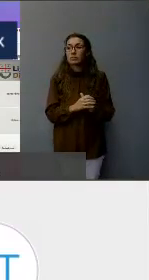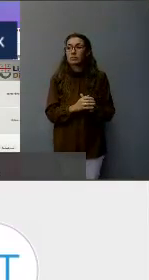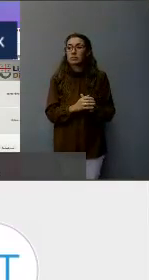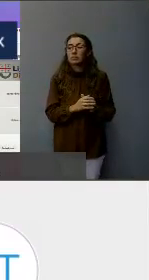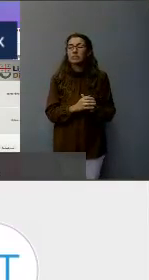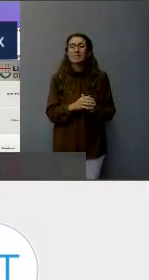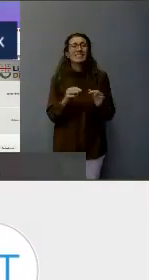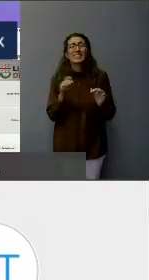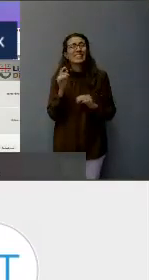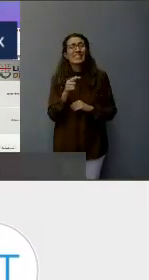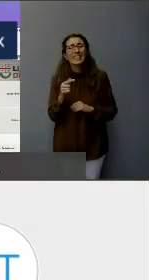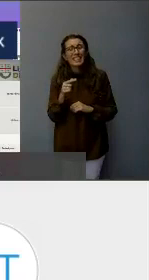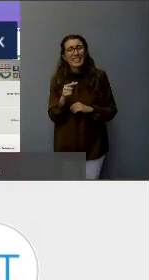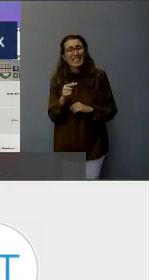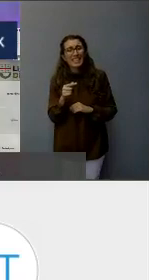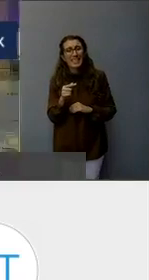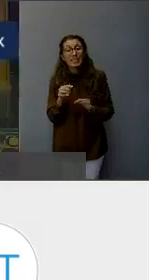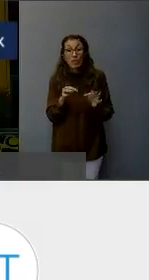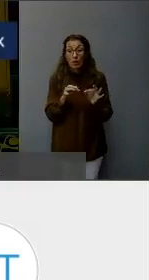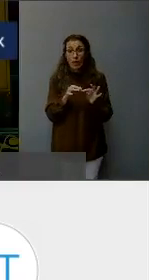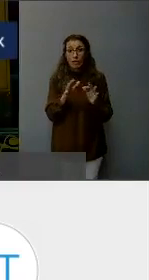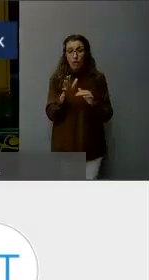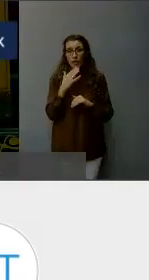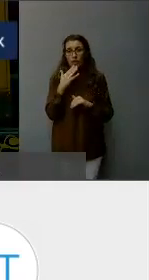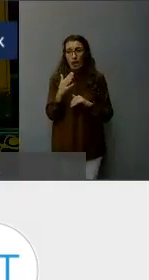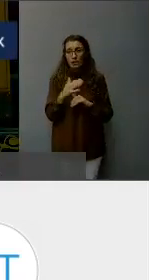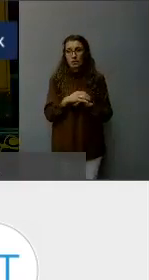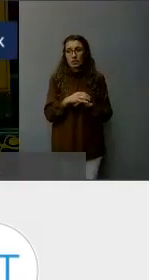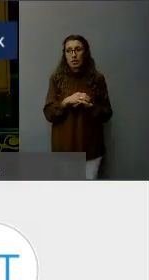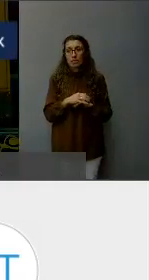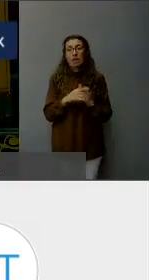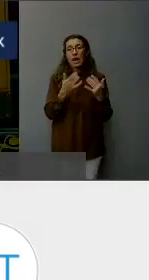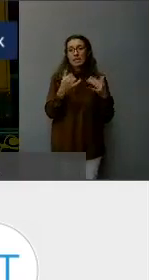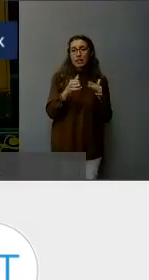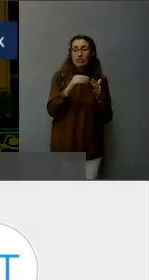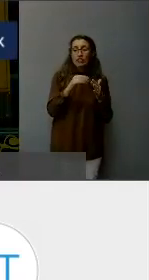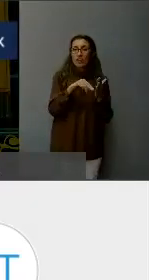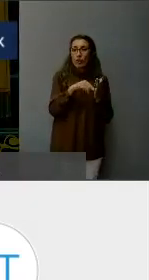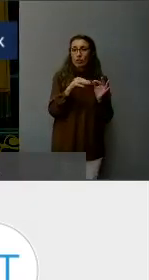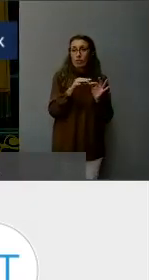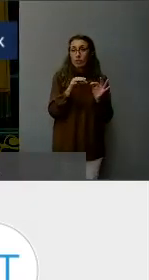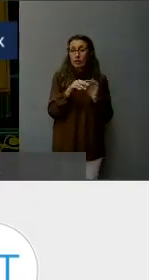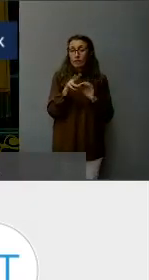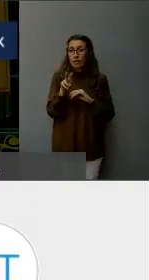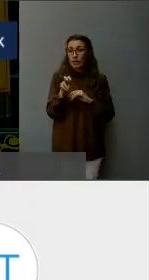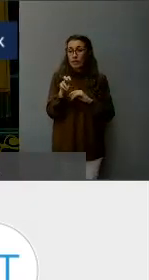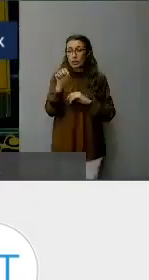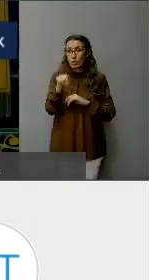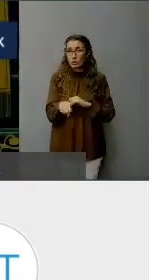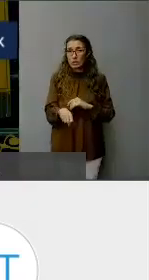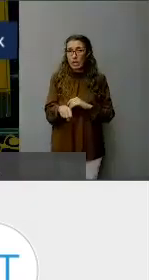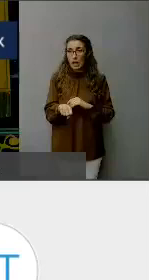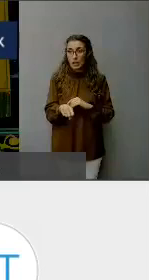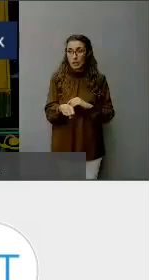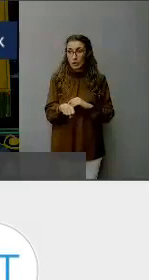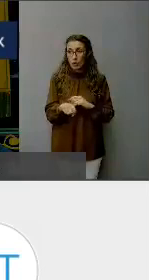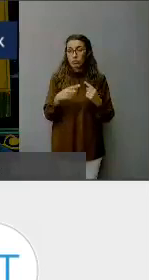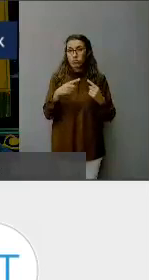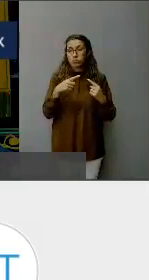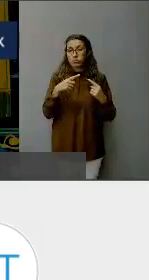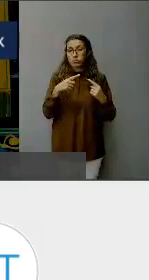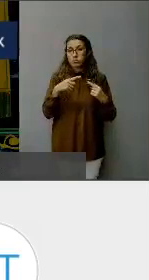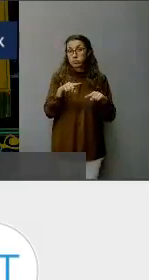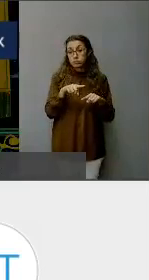consigliera pini grazie volevo 16 voti favorevoli 20 contrari su un numero 9